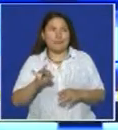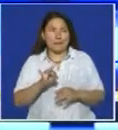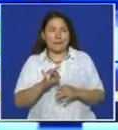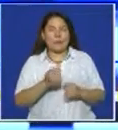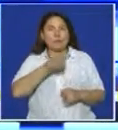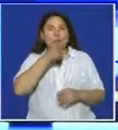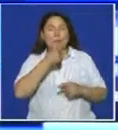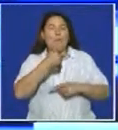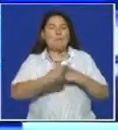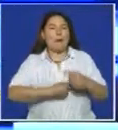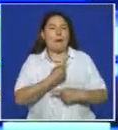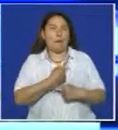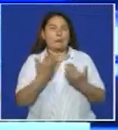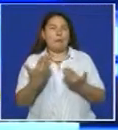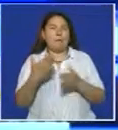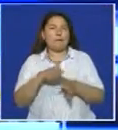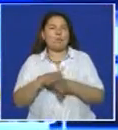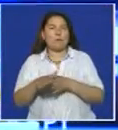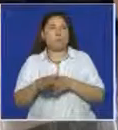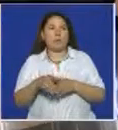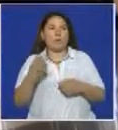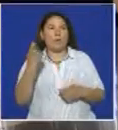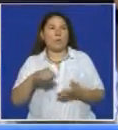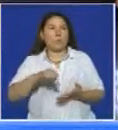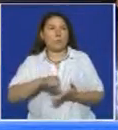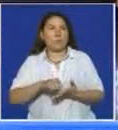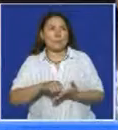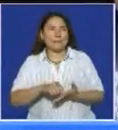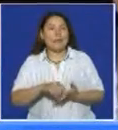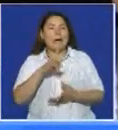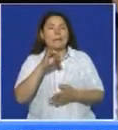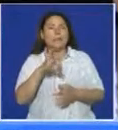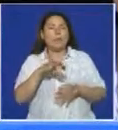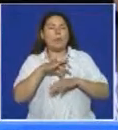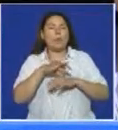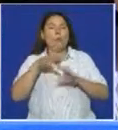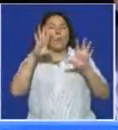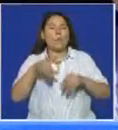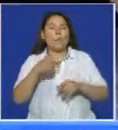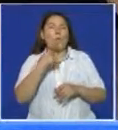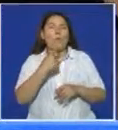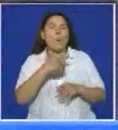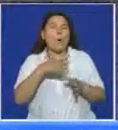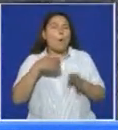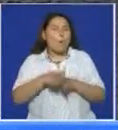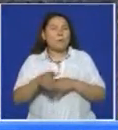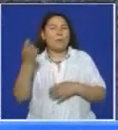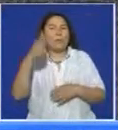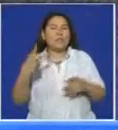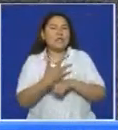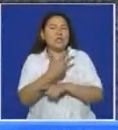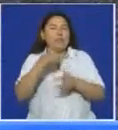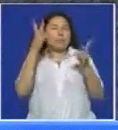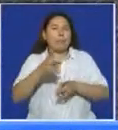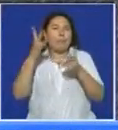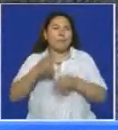поколению за их героический подвиг вечерам каир хадер баев прошел всю войну от начала до конца трижды был ранен участвовал боя